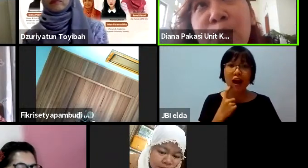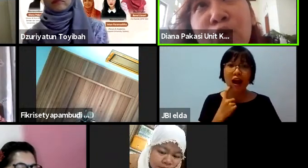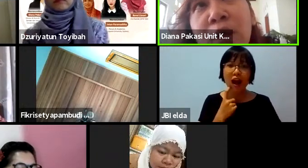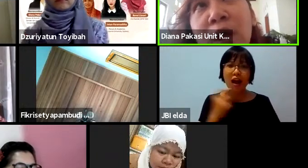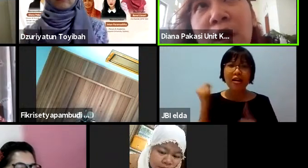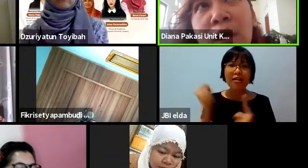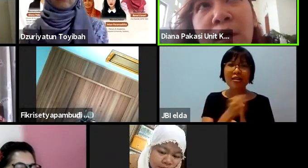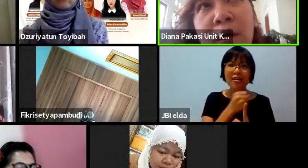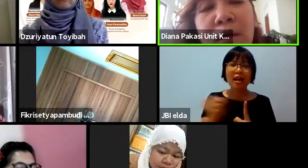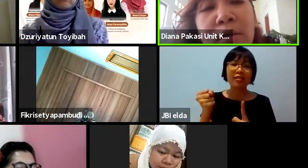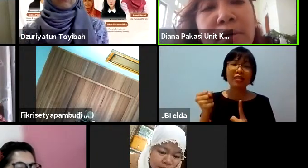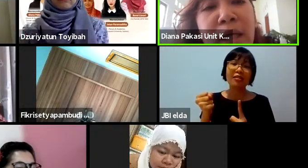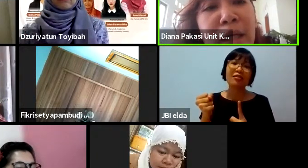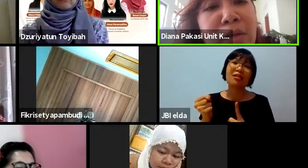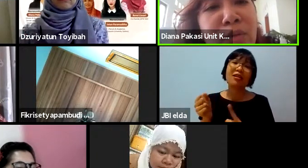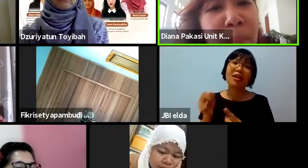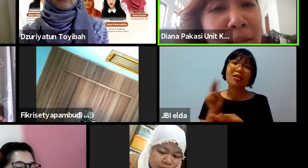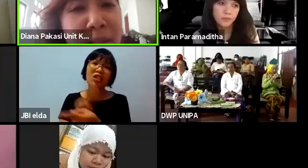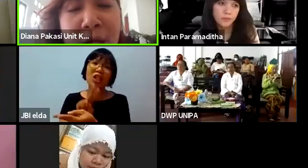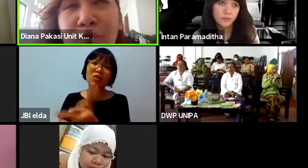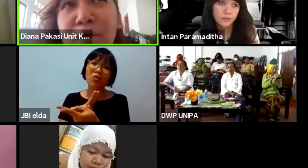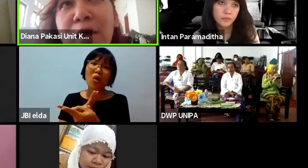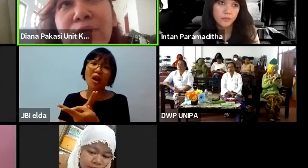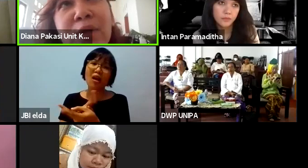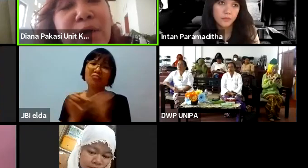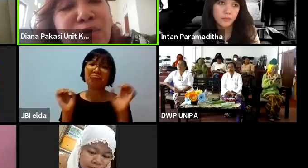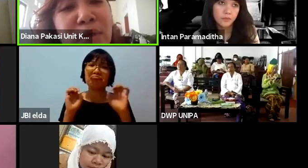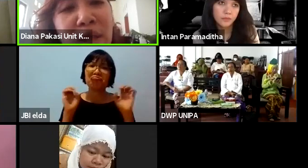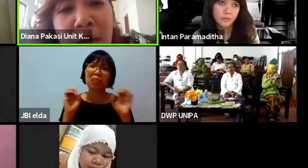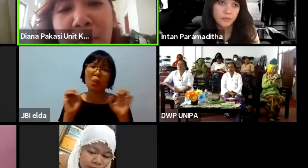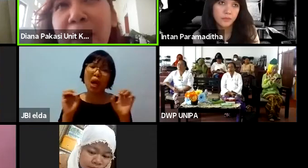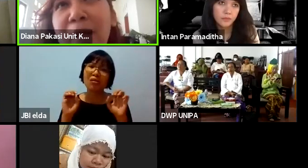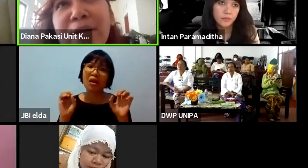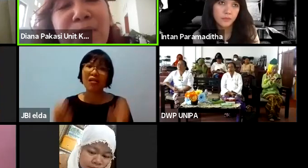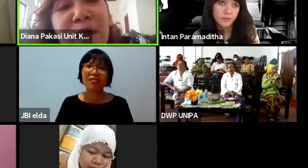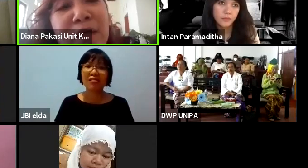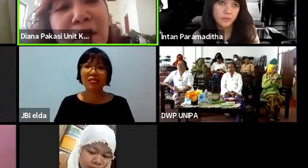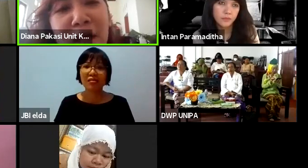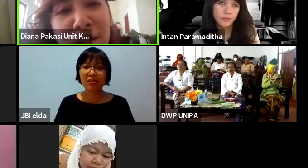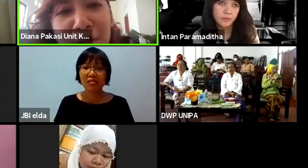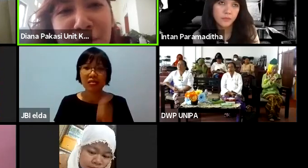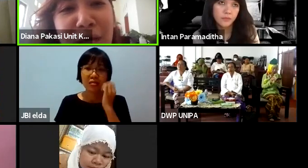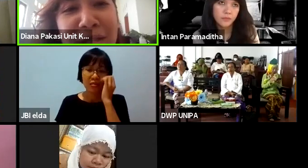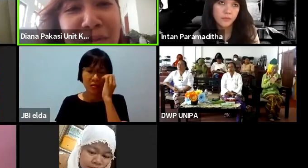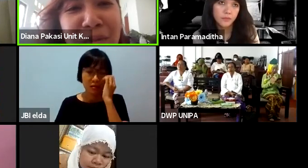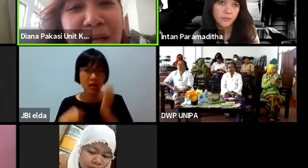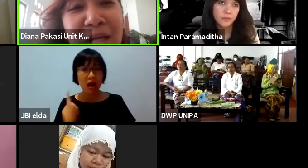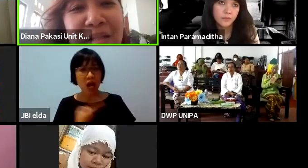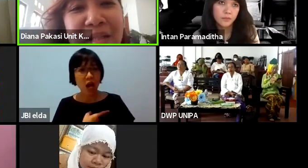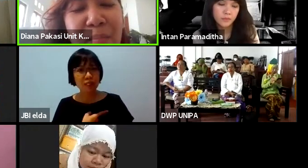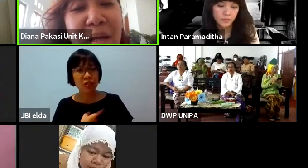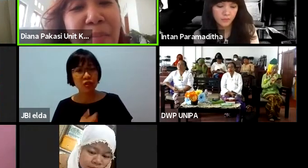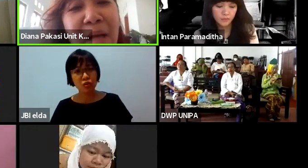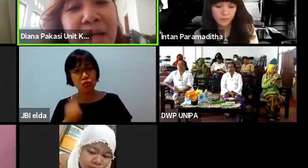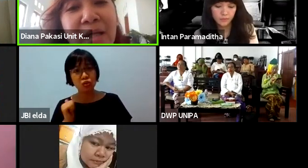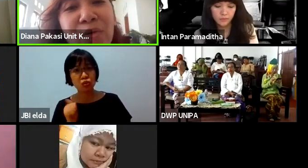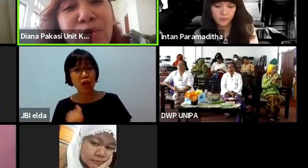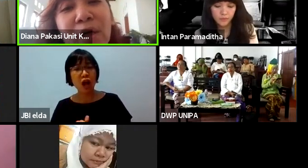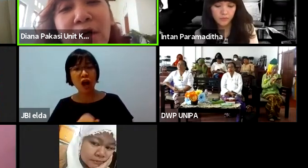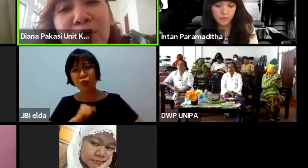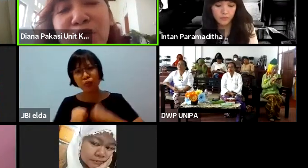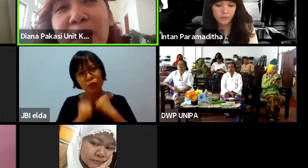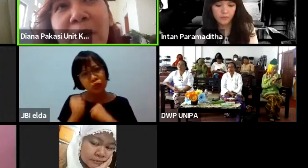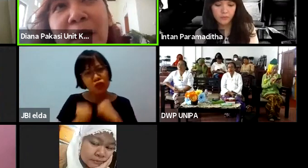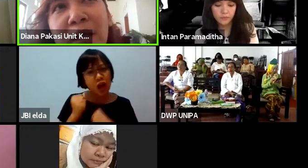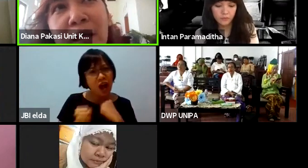ada, meskipun jalannya udah panjang, udah masuk DGB dan sebagainya, nggak ngerti juga gitu ya sampai kemana